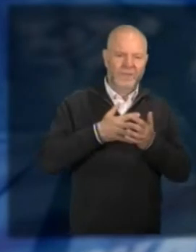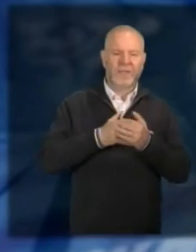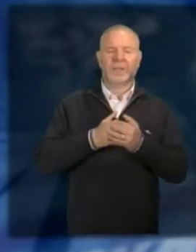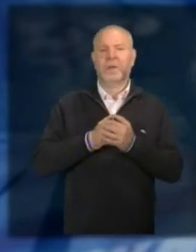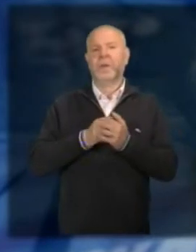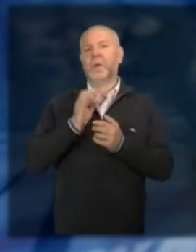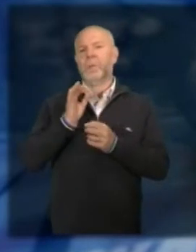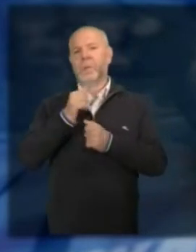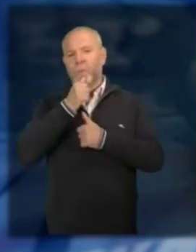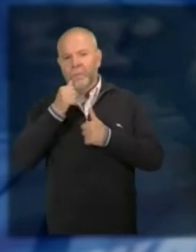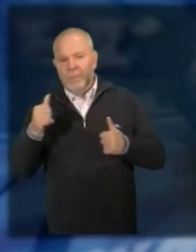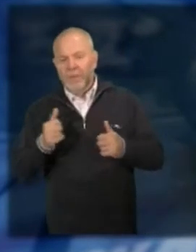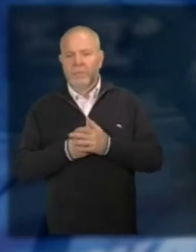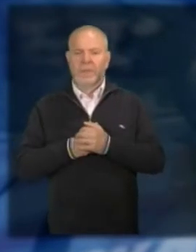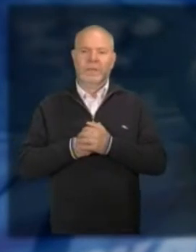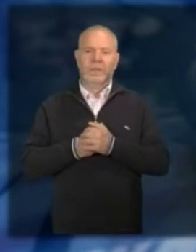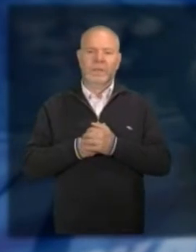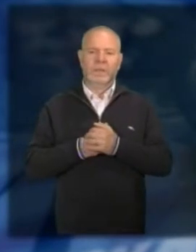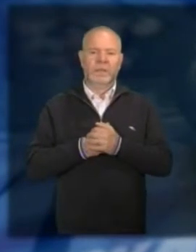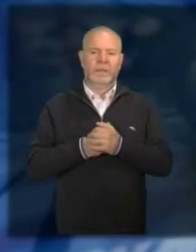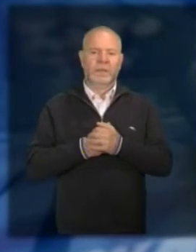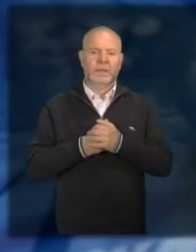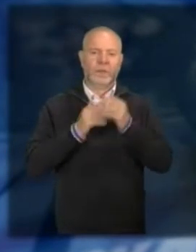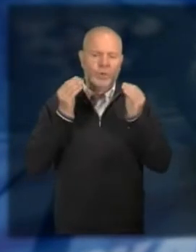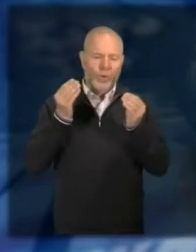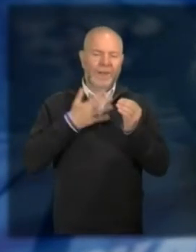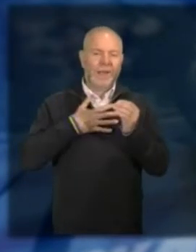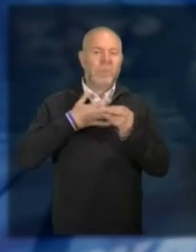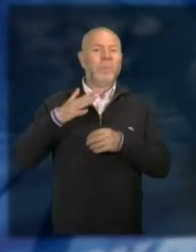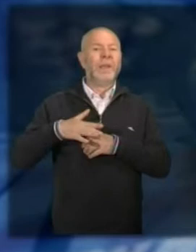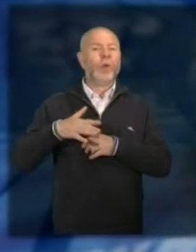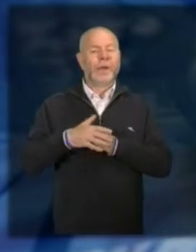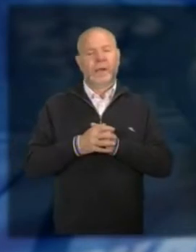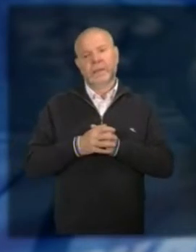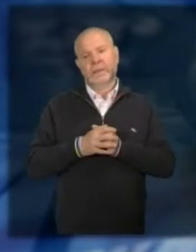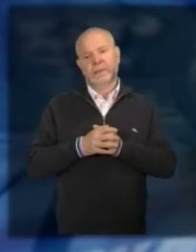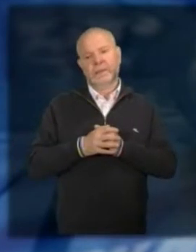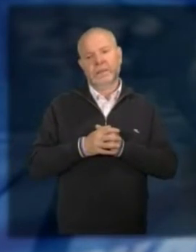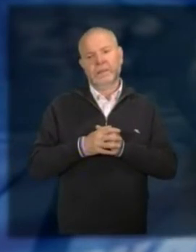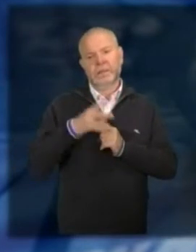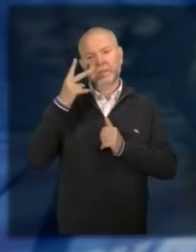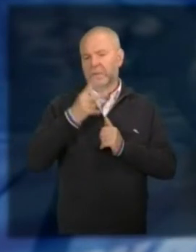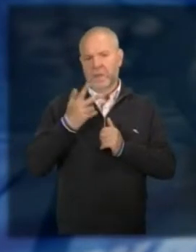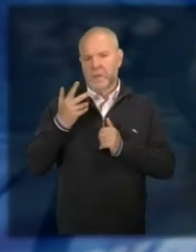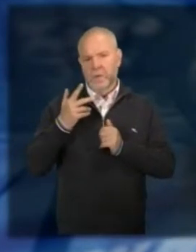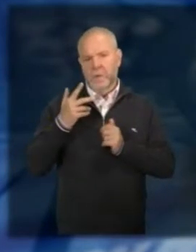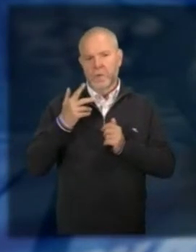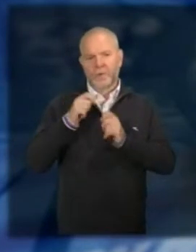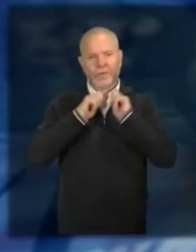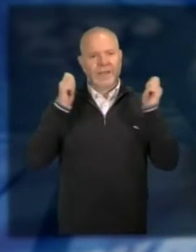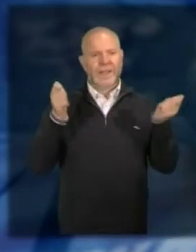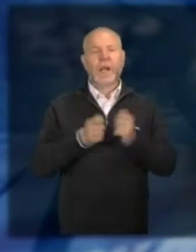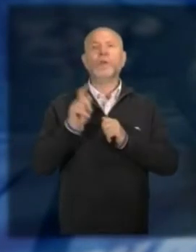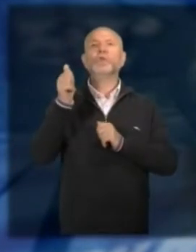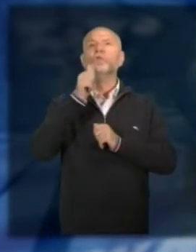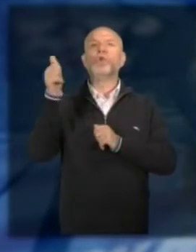correlati all'alcol, all'uso dell'alcol, nei giovani, nei minori in particolare, non ha confini amministrativi. E noi 2 anni fa siamo